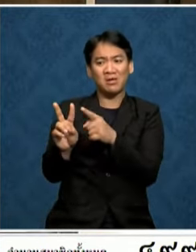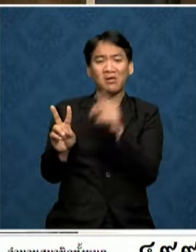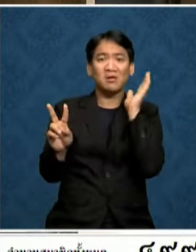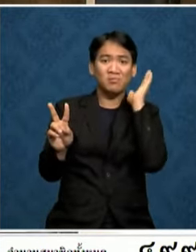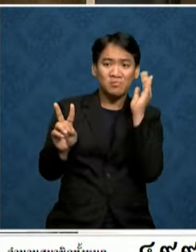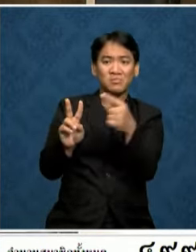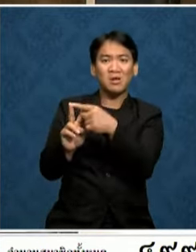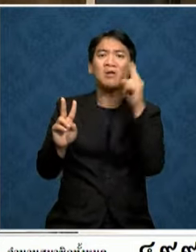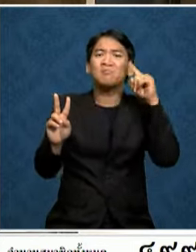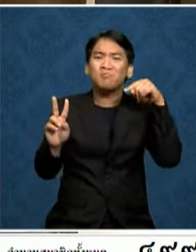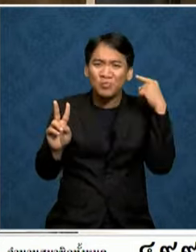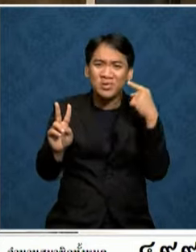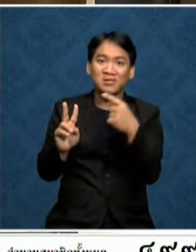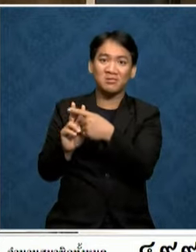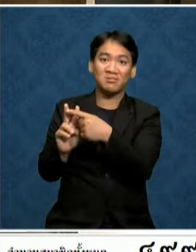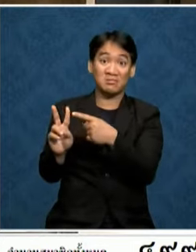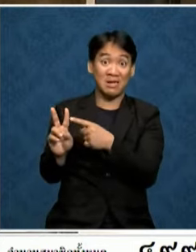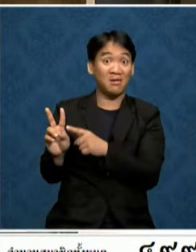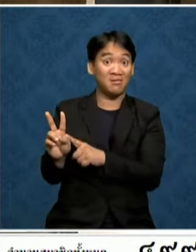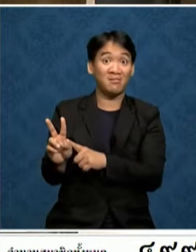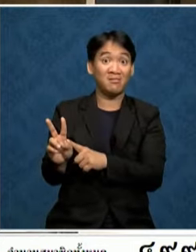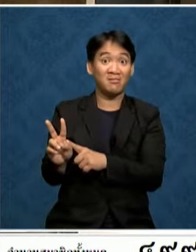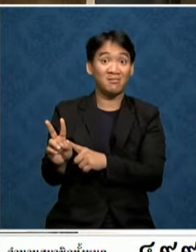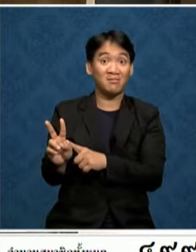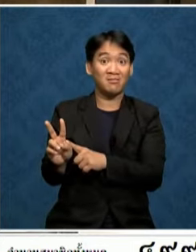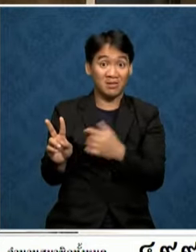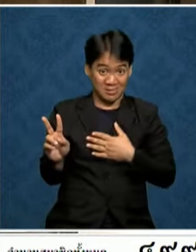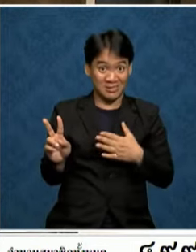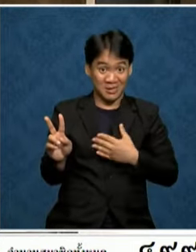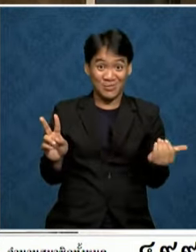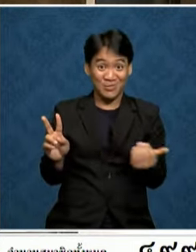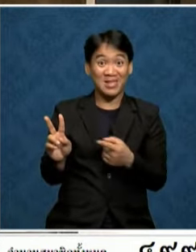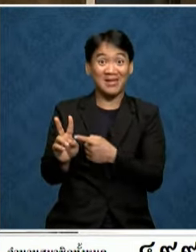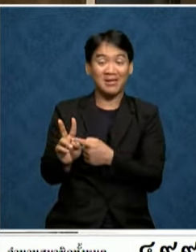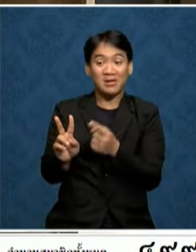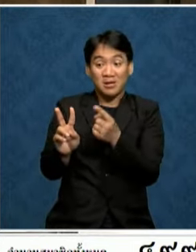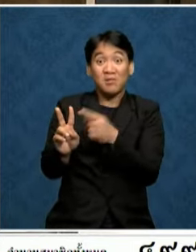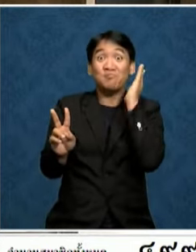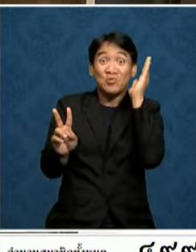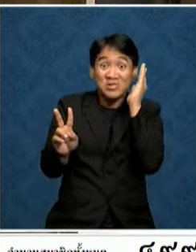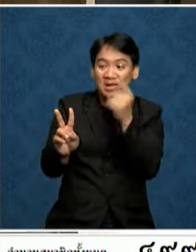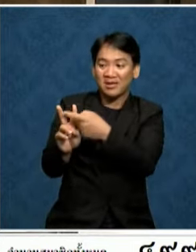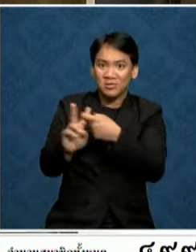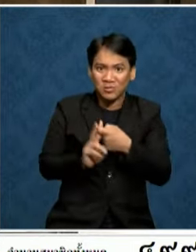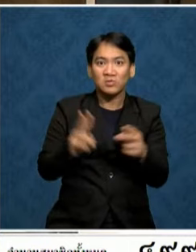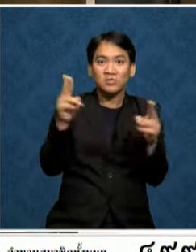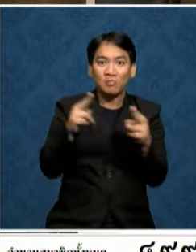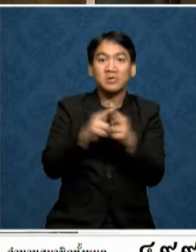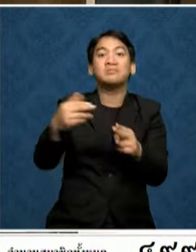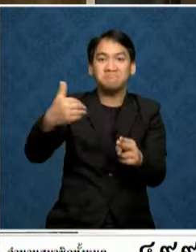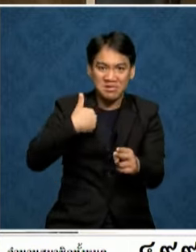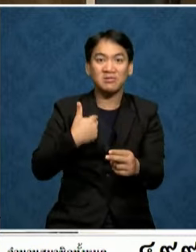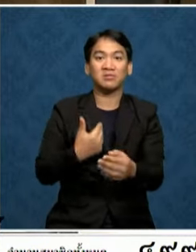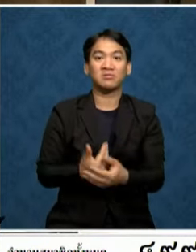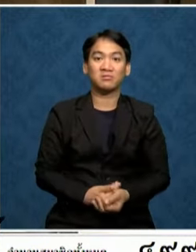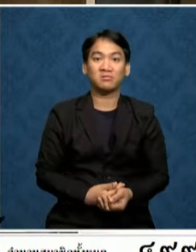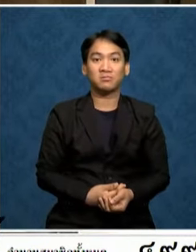ลูกสาวลูกชายทั้งคู่นะคะไม่ใช่แค่แบ่งเพศแค่ผู้หญิงไม่ใช่แค่ผู้หญิงจะถูกล่วงละเมิดได้เด็กผู้ชายก็ได้เหมือนกันดิฉันสอนตั้งแต่ 3ขวบทั้งคู่ค่ะ